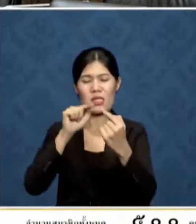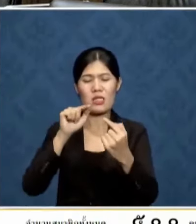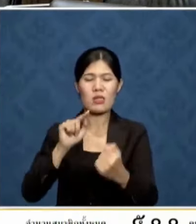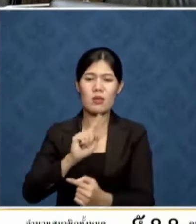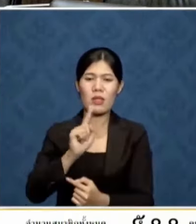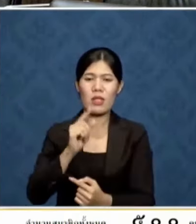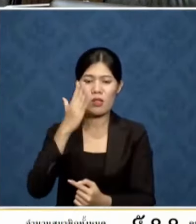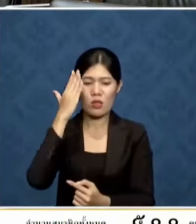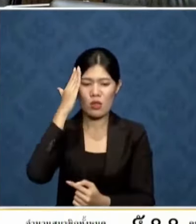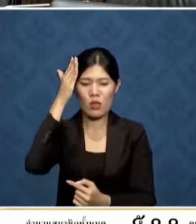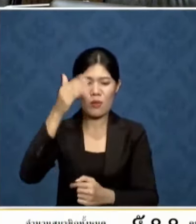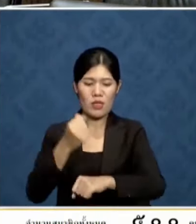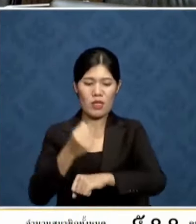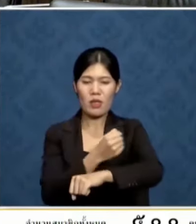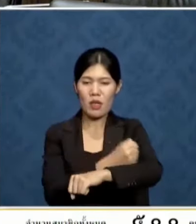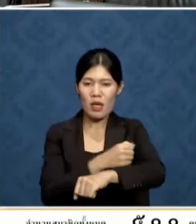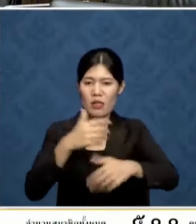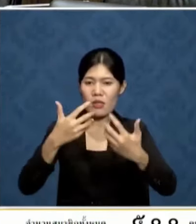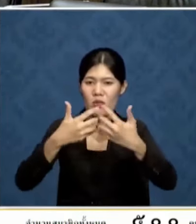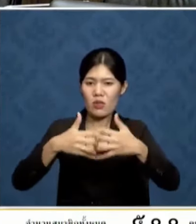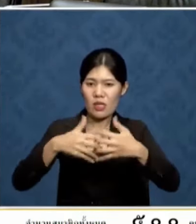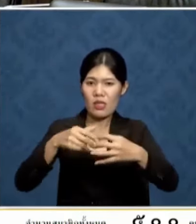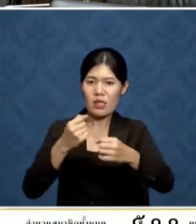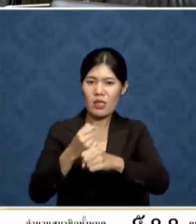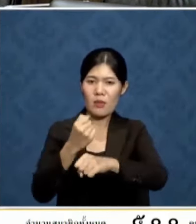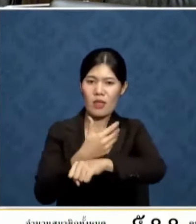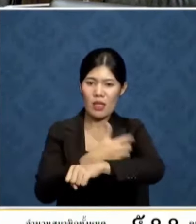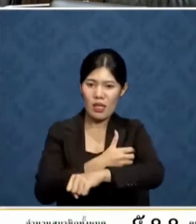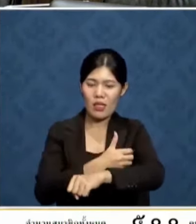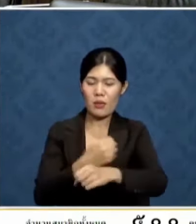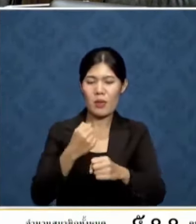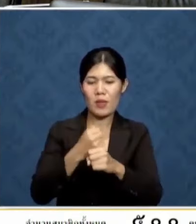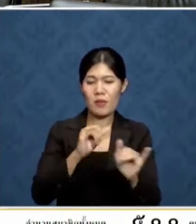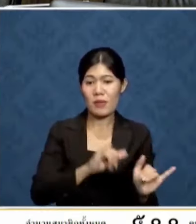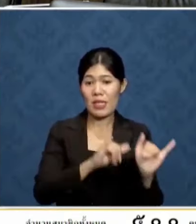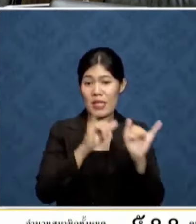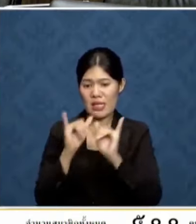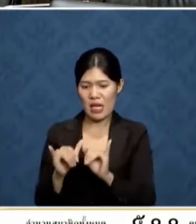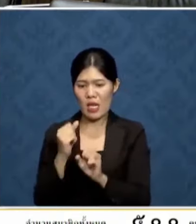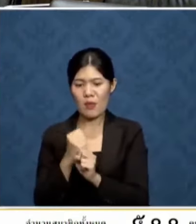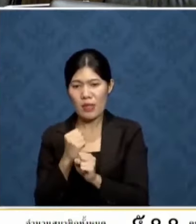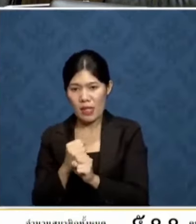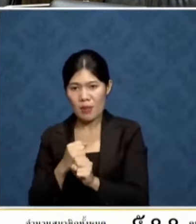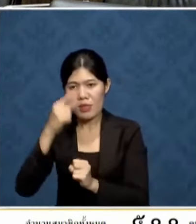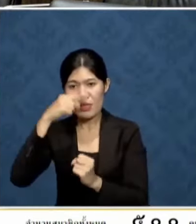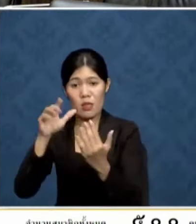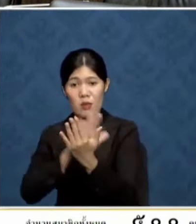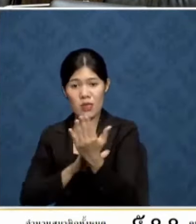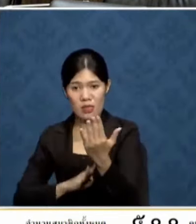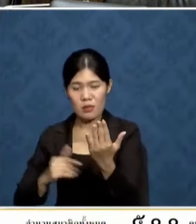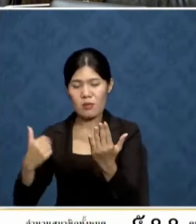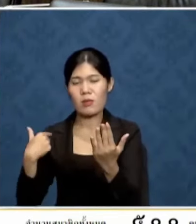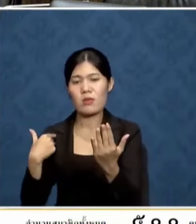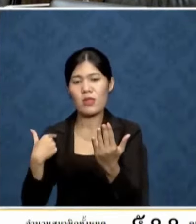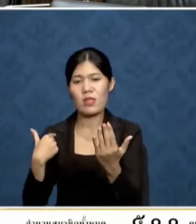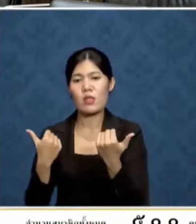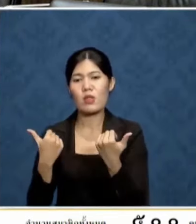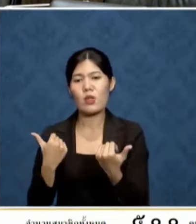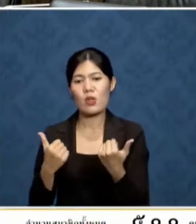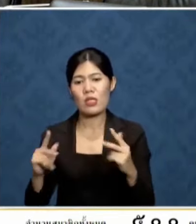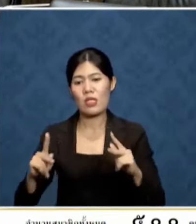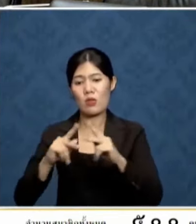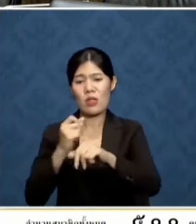เราต้องตั้งคำถามแล้วครับว่าอุตสาหกรรมเหล่านี้มีสิทธิ์ที่จะย้ายฐานการผลิตมาที่ไทยบ้างไหมผมเข้าใจกระทรวงแรงงานครับว่าทุกวันนี้ก็พยายามจะฝึก